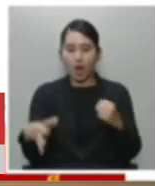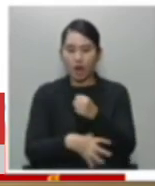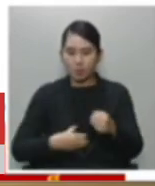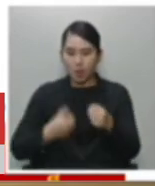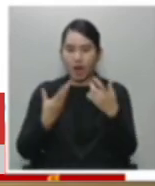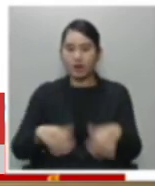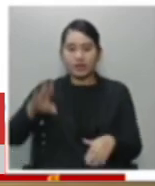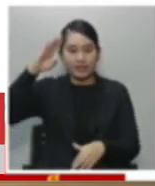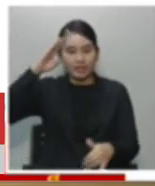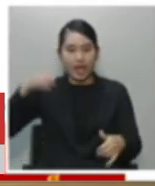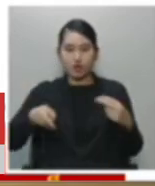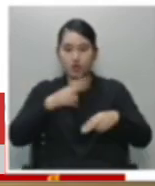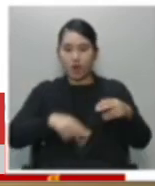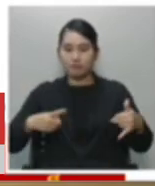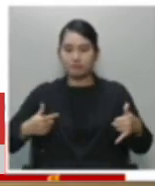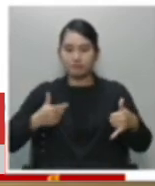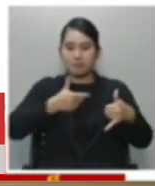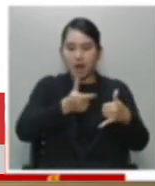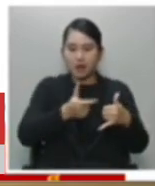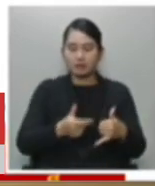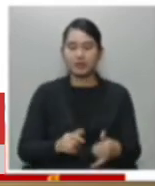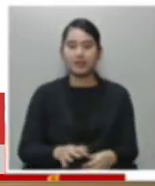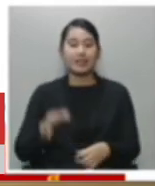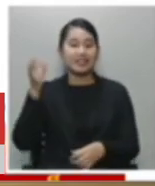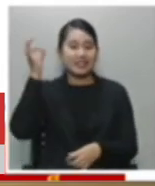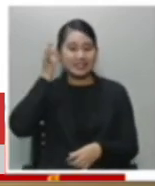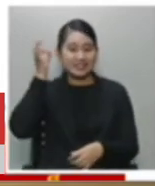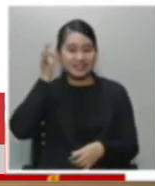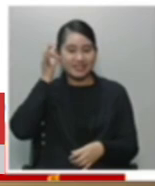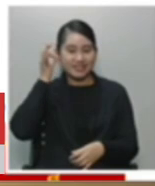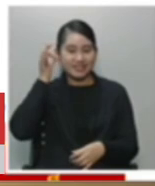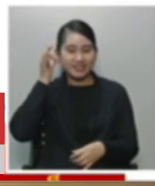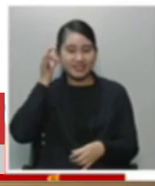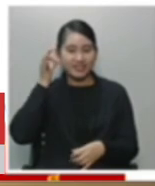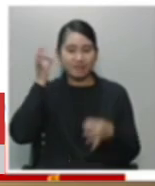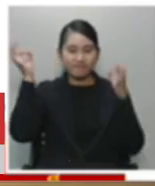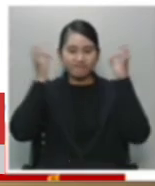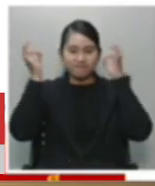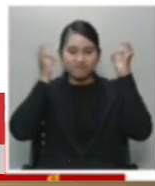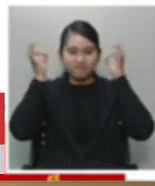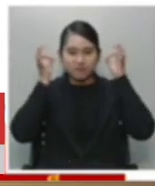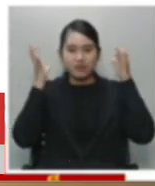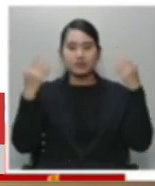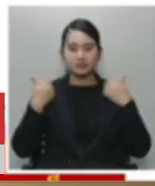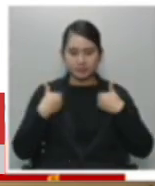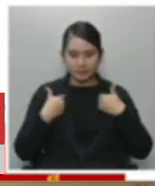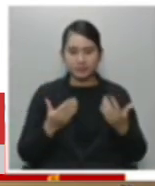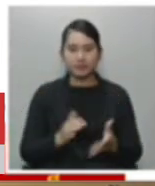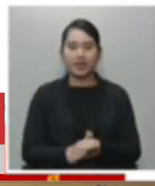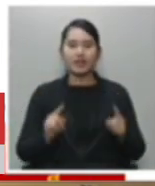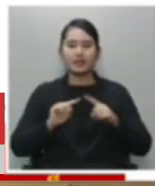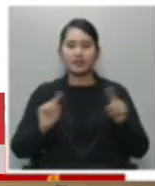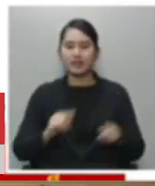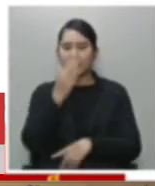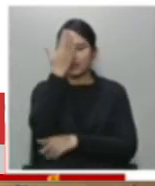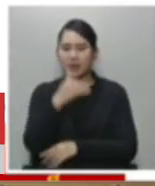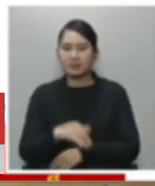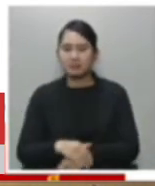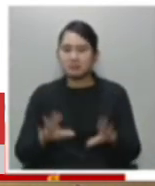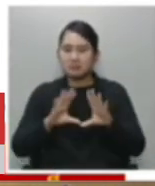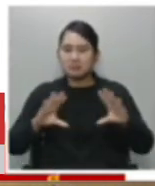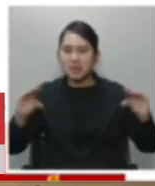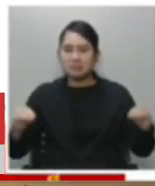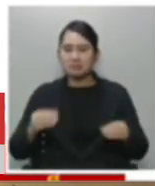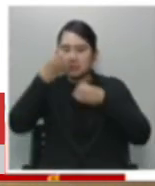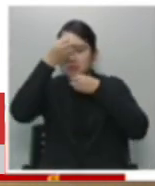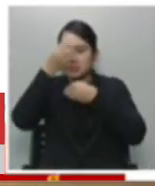ที่เสียงดังกึกก้องทั้งกองทัพภาคที่สองครับแต่ดูเหมือนไม่มีใครได้ยินไม่มีใครส